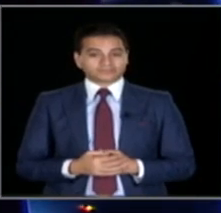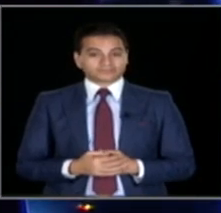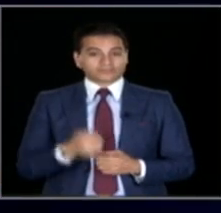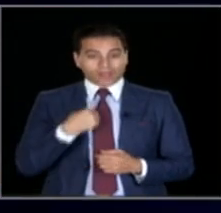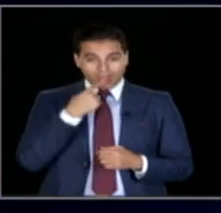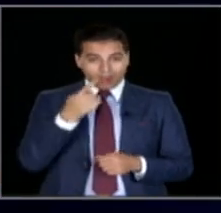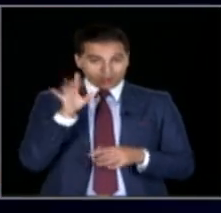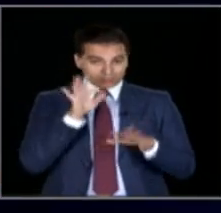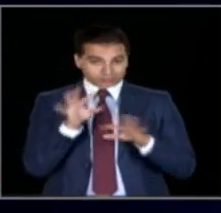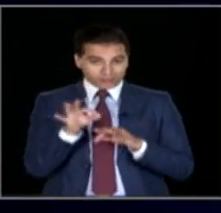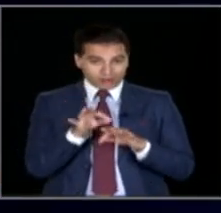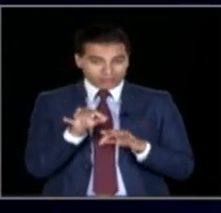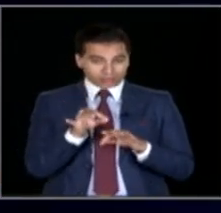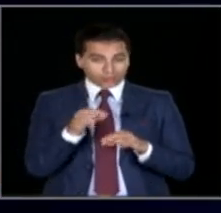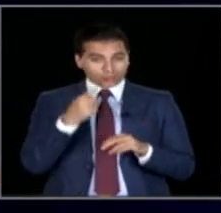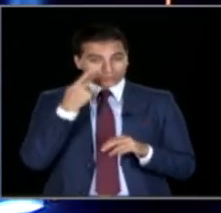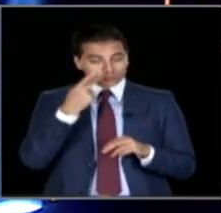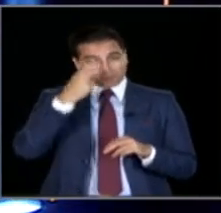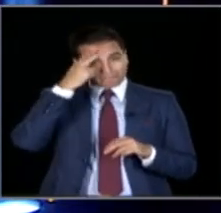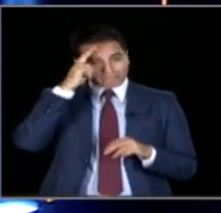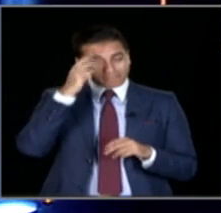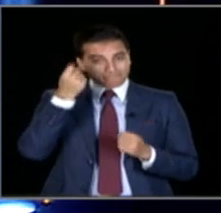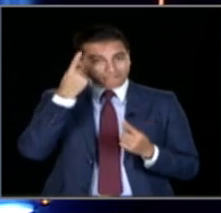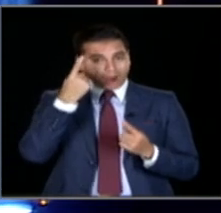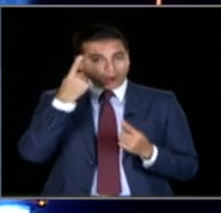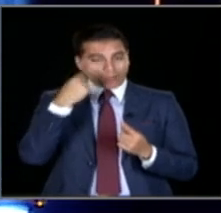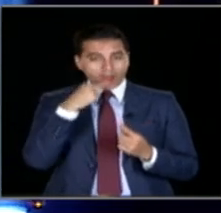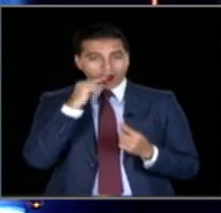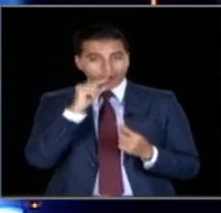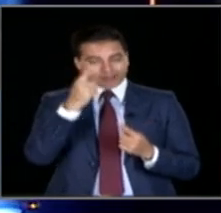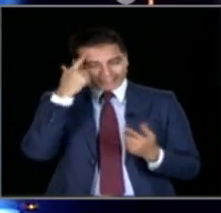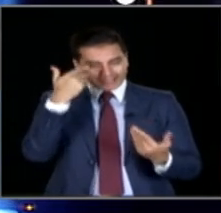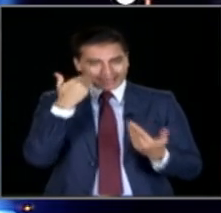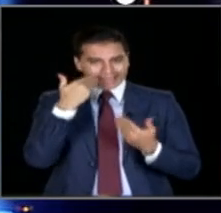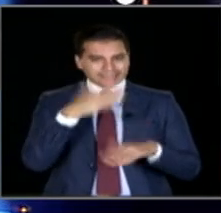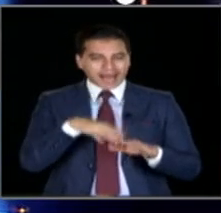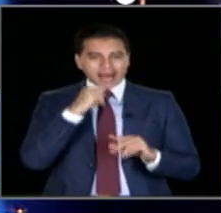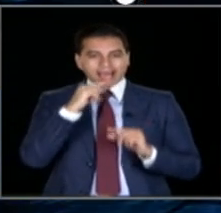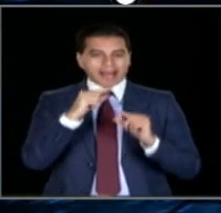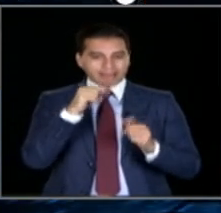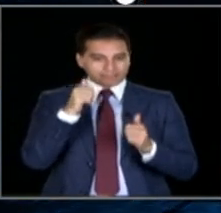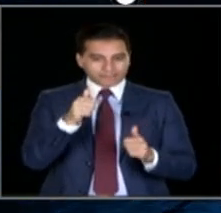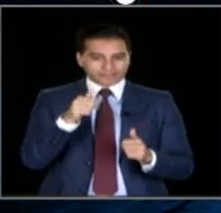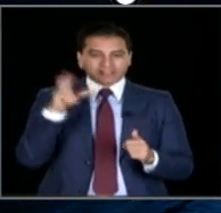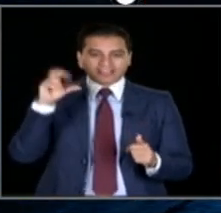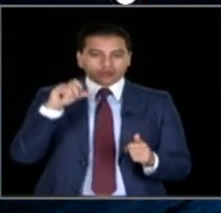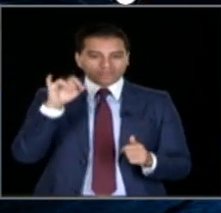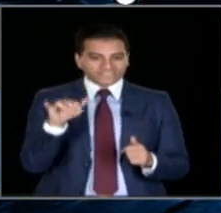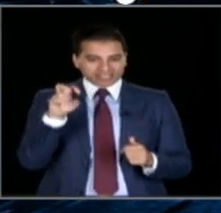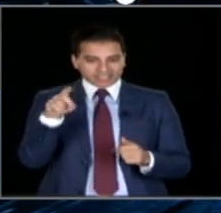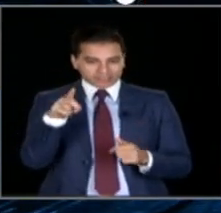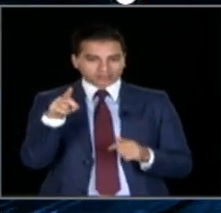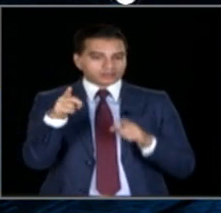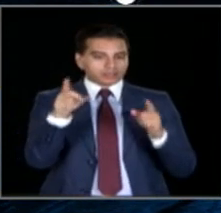هقول الاختيارات وبعد كده هقول معلومة، ركزوا في كلامي كويس. توفيق الحكيم،